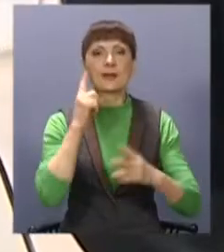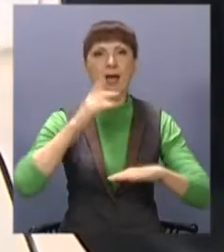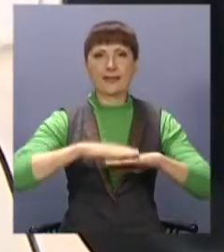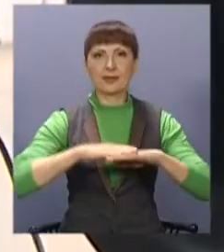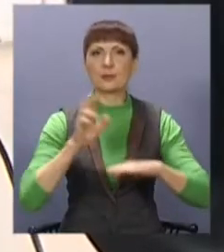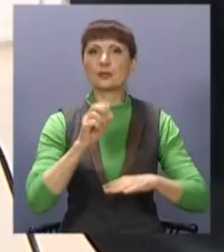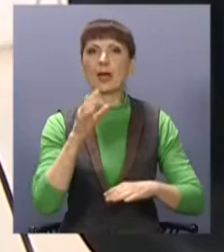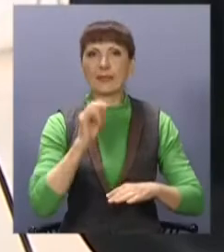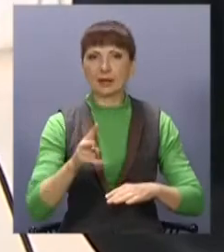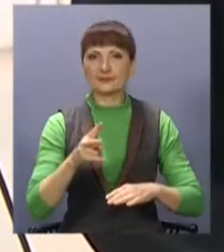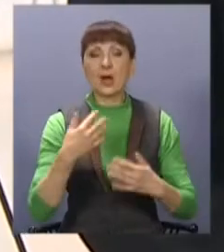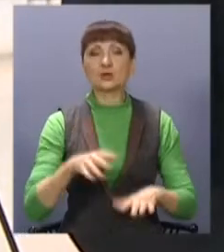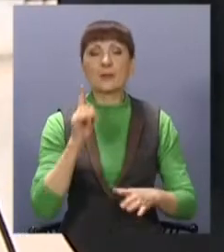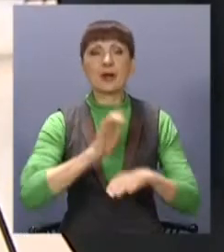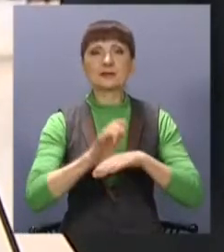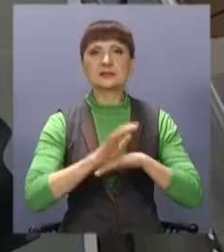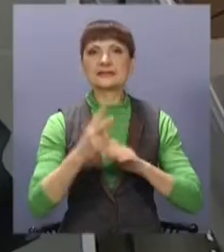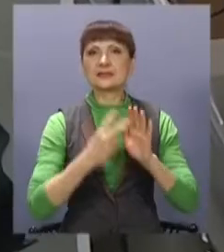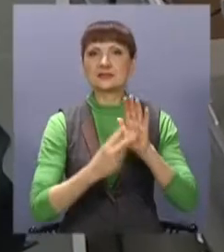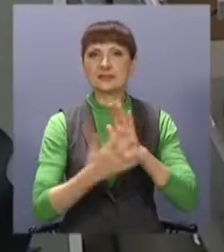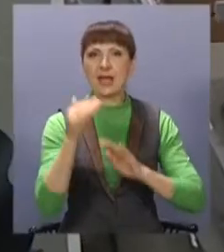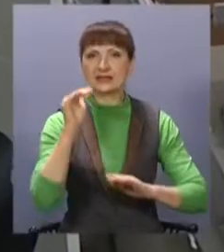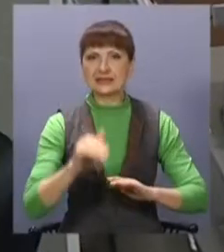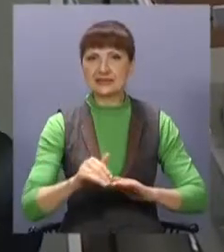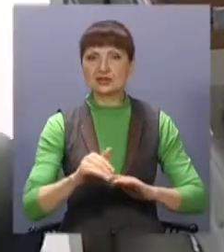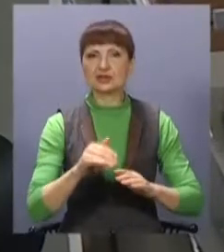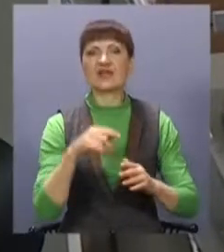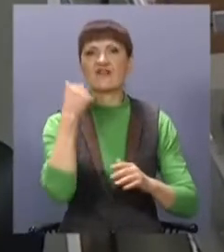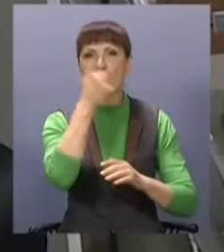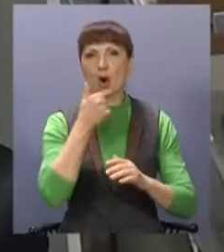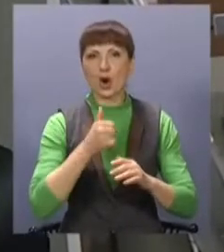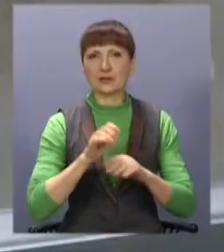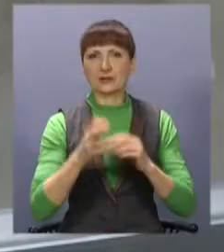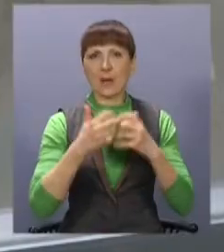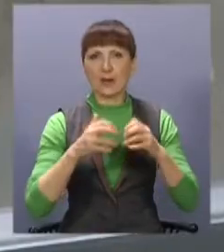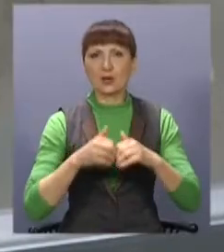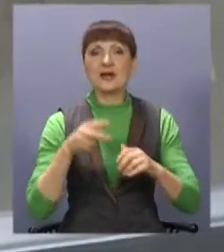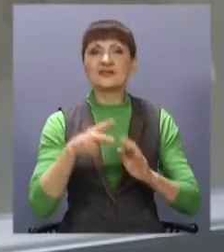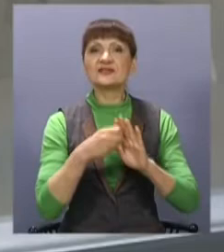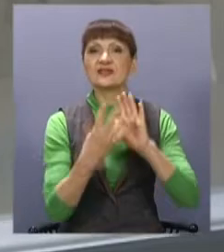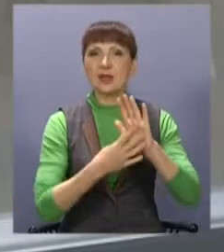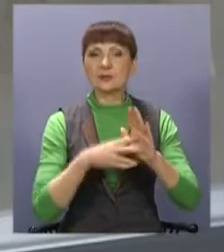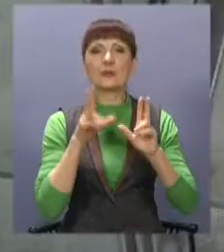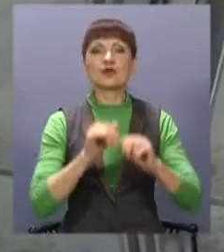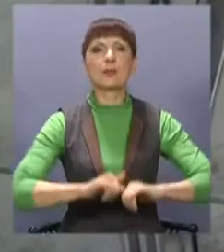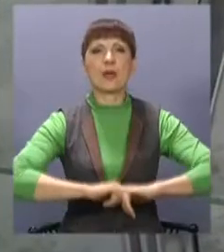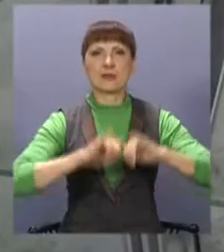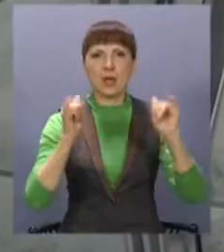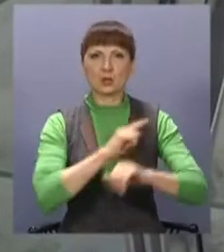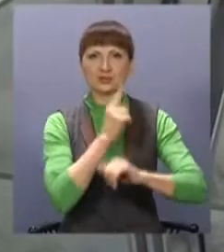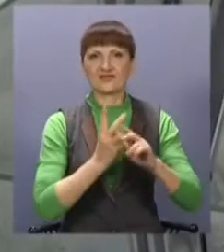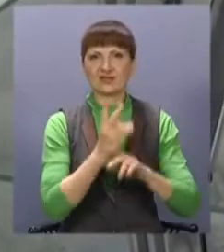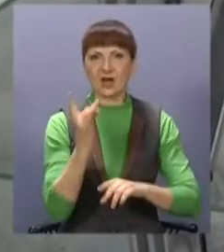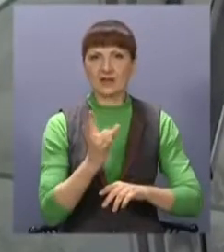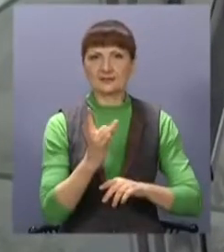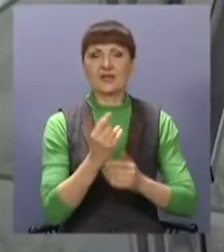Баужанбайбек. С конвейеров пока сходит 75 тысяч картриджей в год, но к 2019-му обещает поднять мощности вдвое.